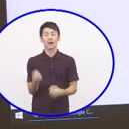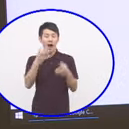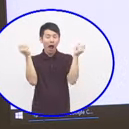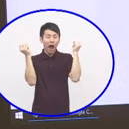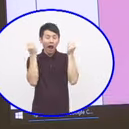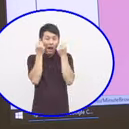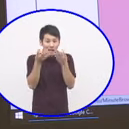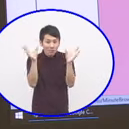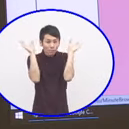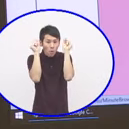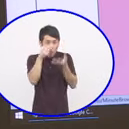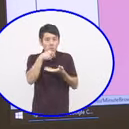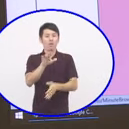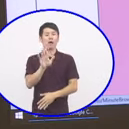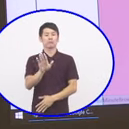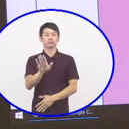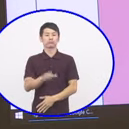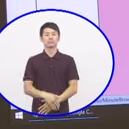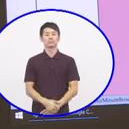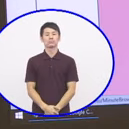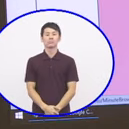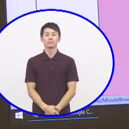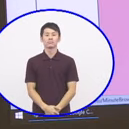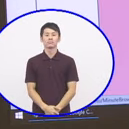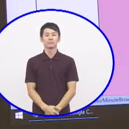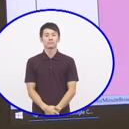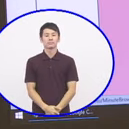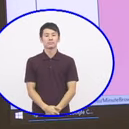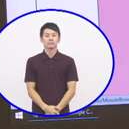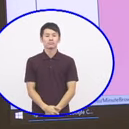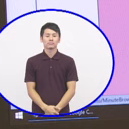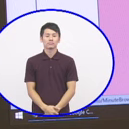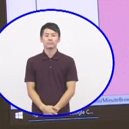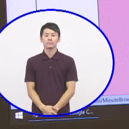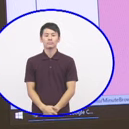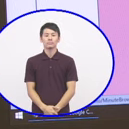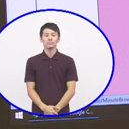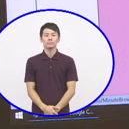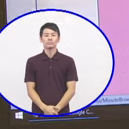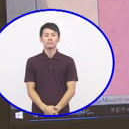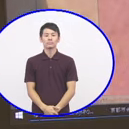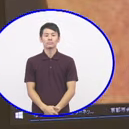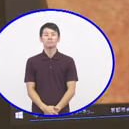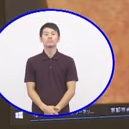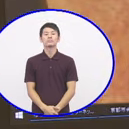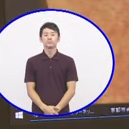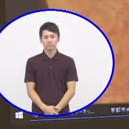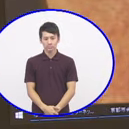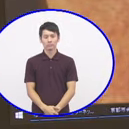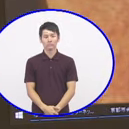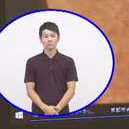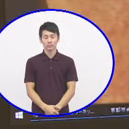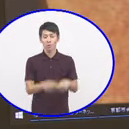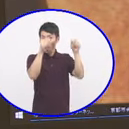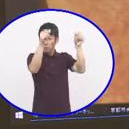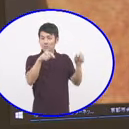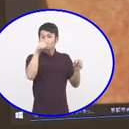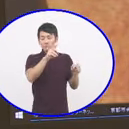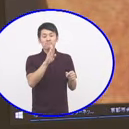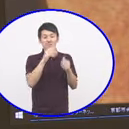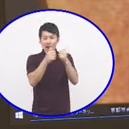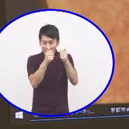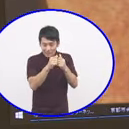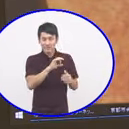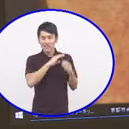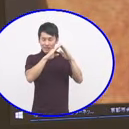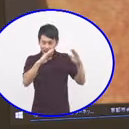会のより詳しい活動の内容が分かりますし、新しいお知らせもお届けしています。ホームページでは